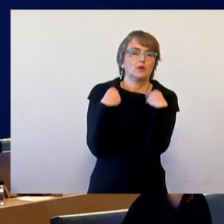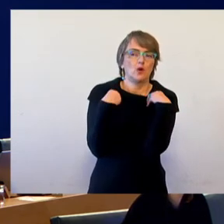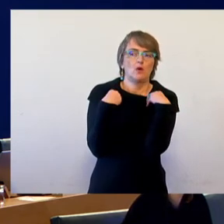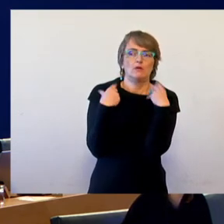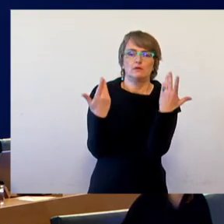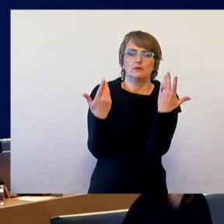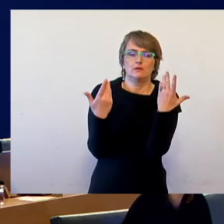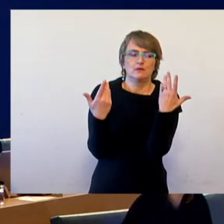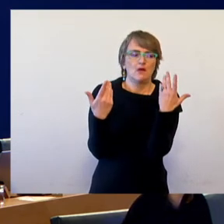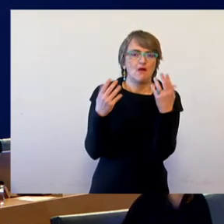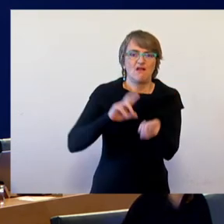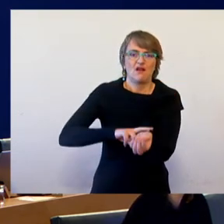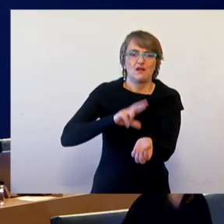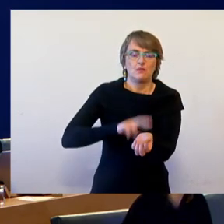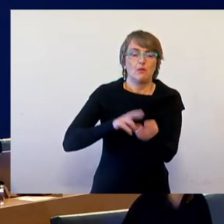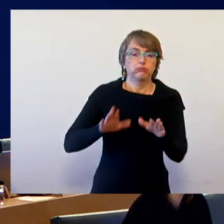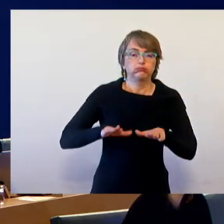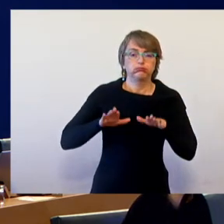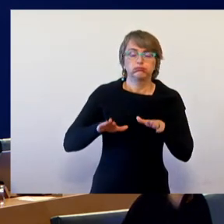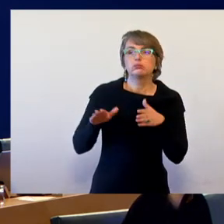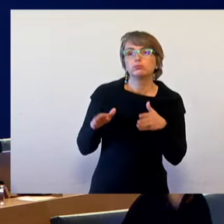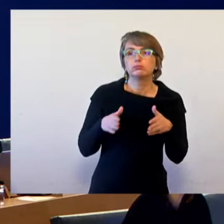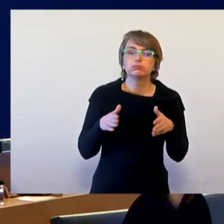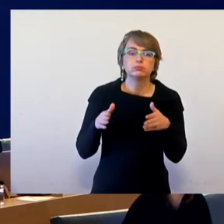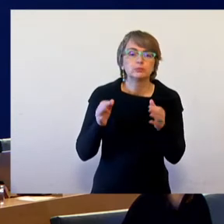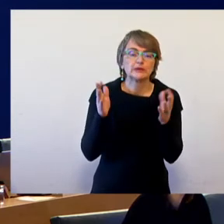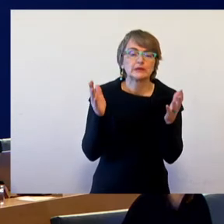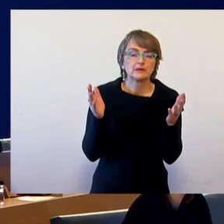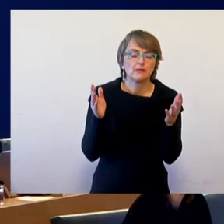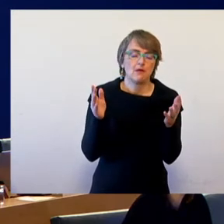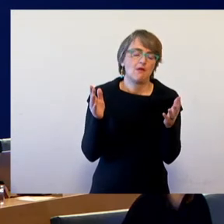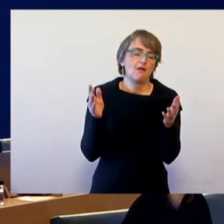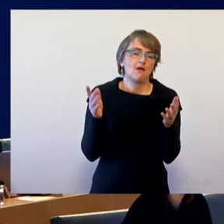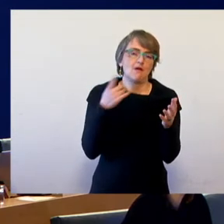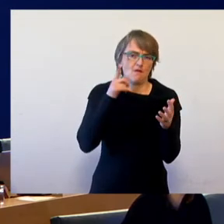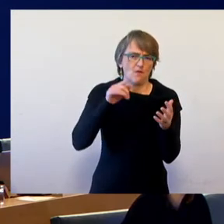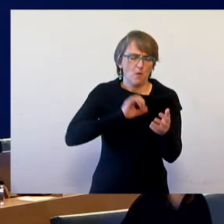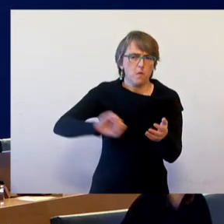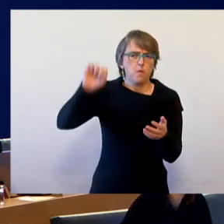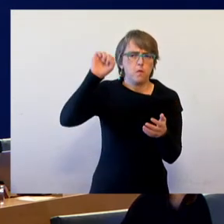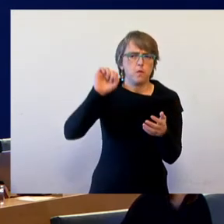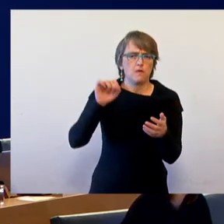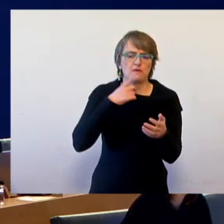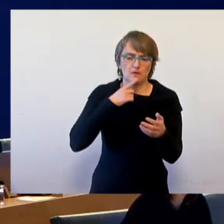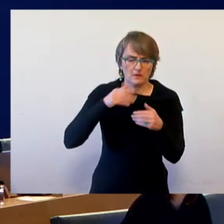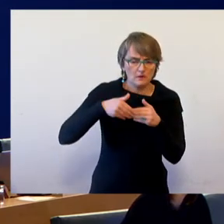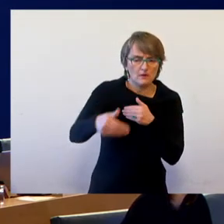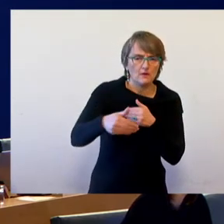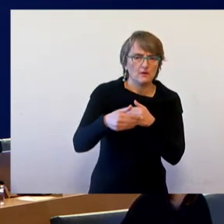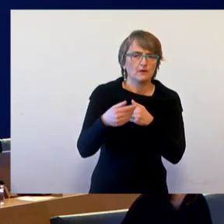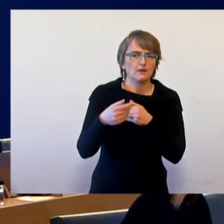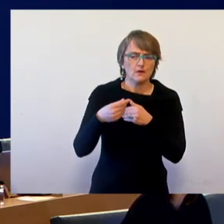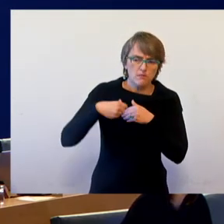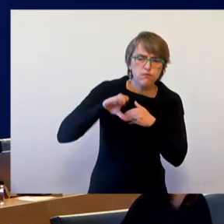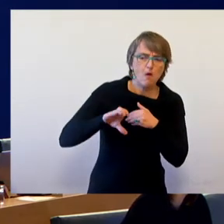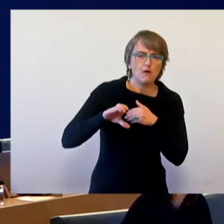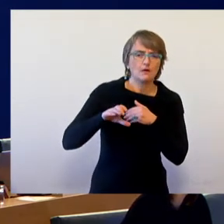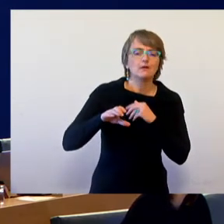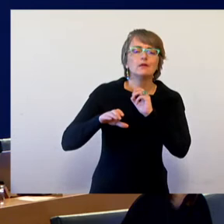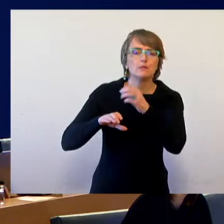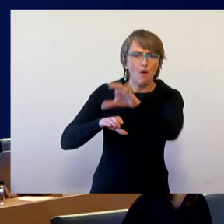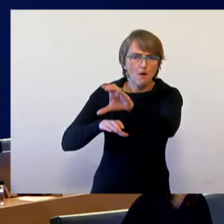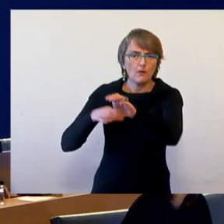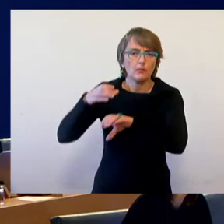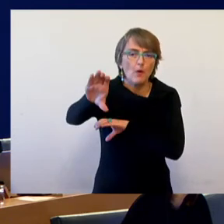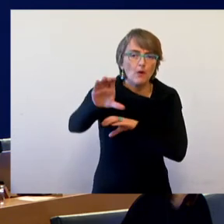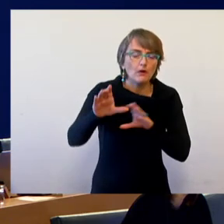Pourquoi nous n'accélérons pas aujourd'hui? Pour investir encore plus vite et pour avoir les retombées plus rapidement, si a priori tout ça est